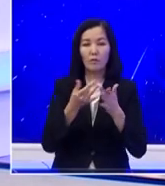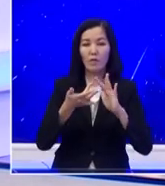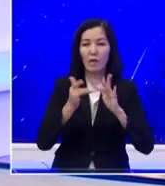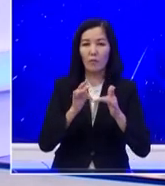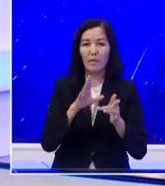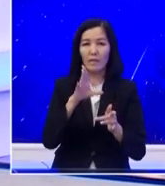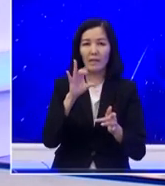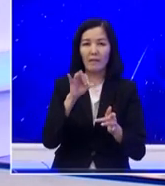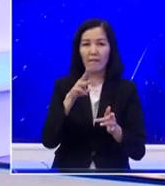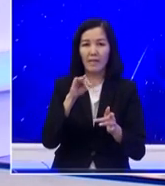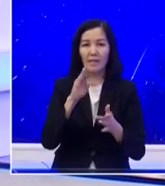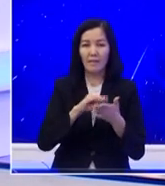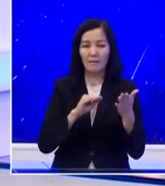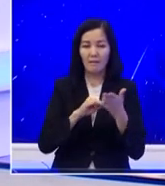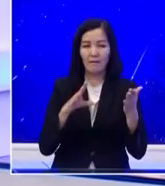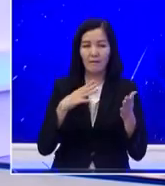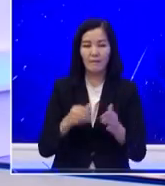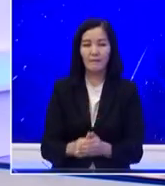Тоқаев твиттердегі парақшасында.